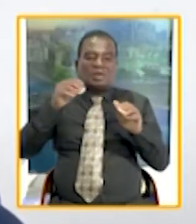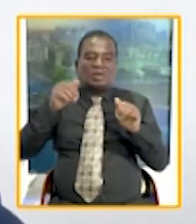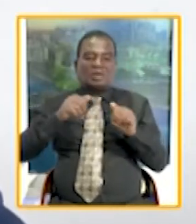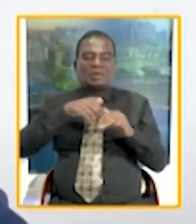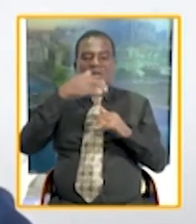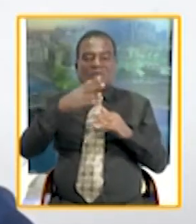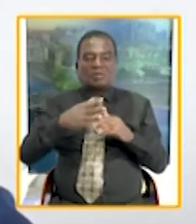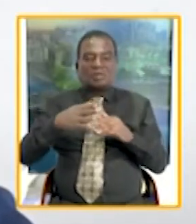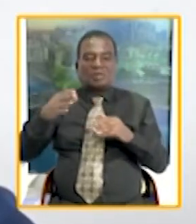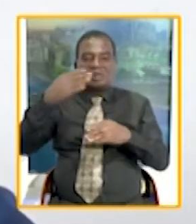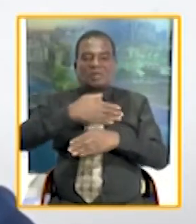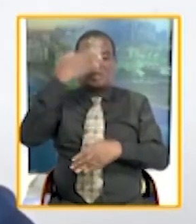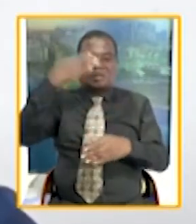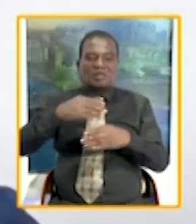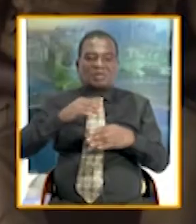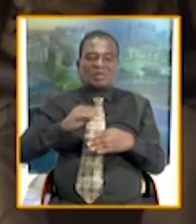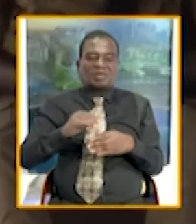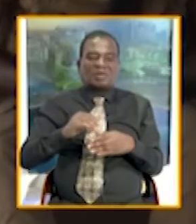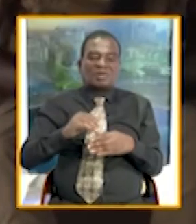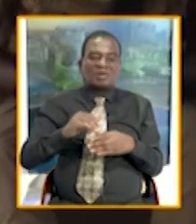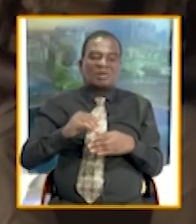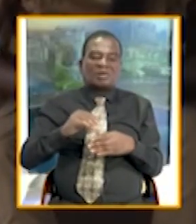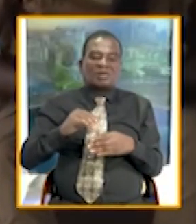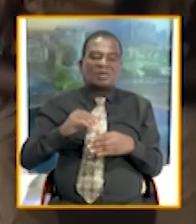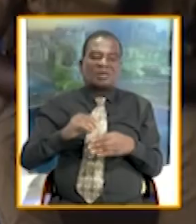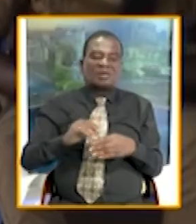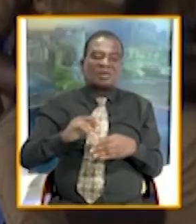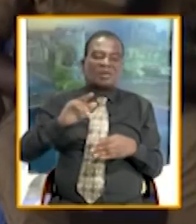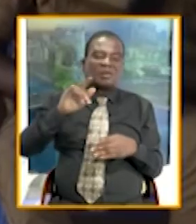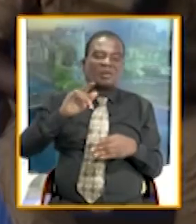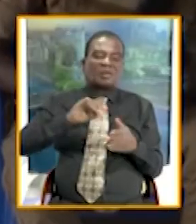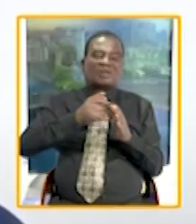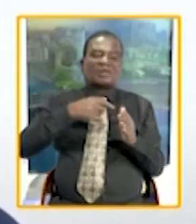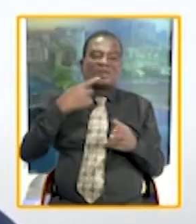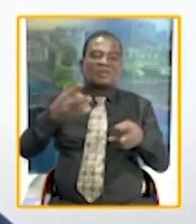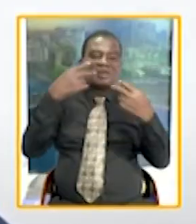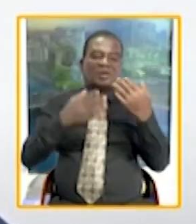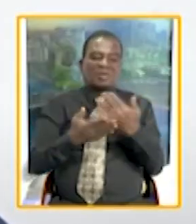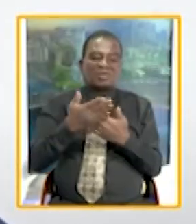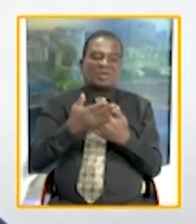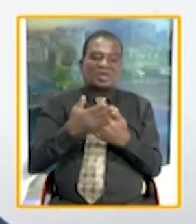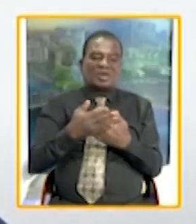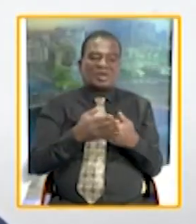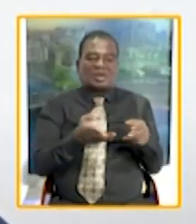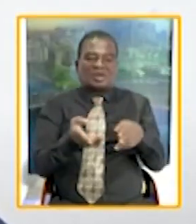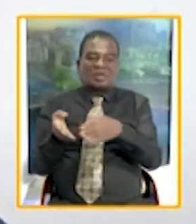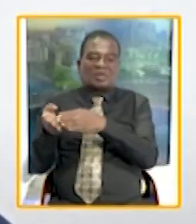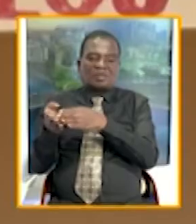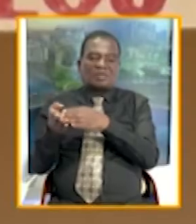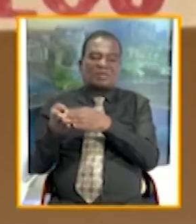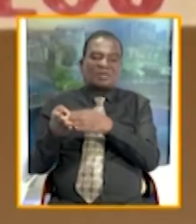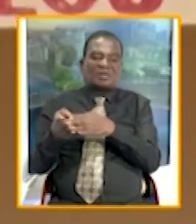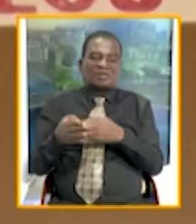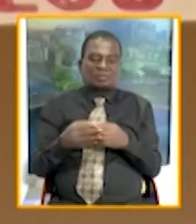frontières aériennes, c'est-à-dire ceux qui prennent l'avion pour descendre à Abidjan, ceux qui viennent par la route, normalement, les frontières sont